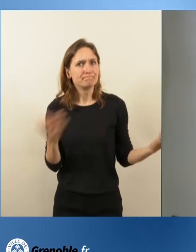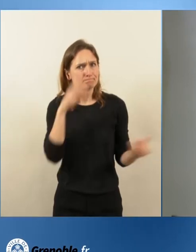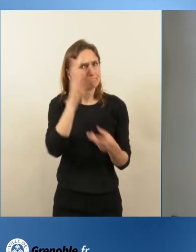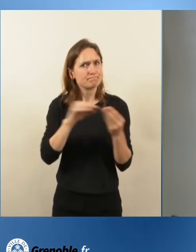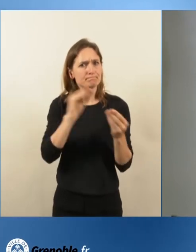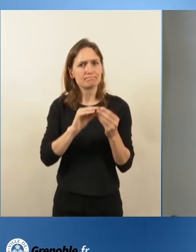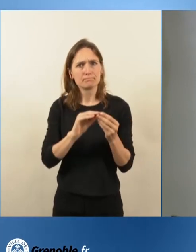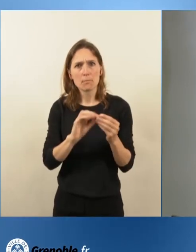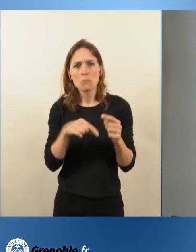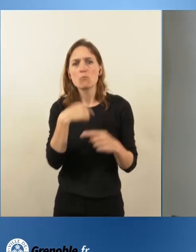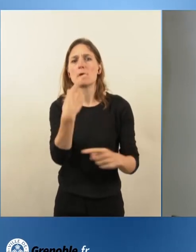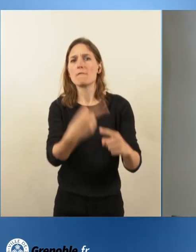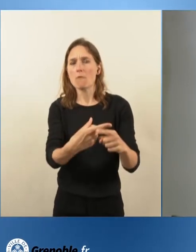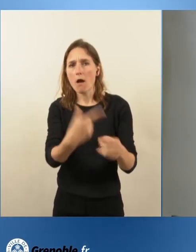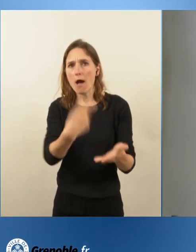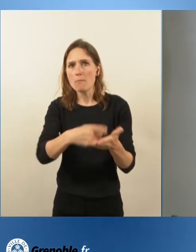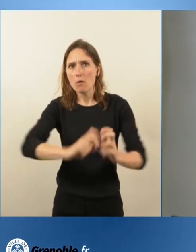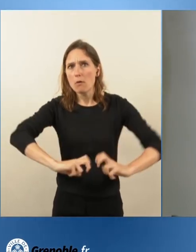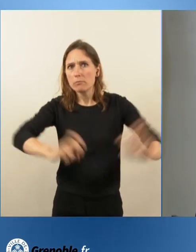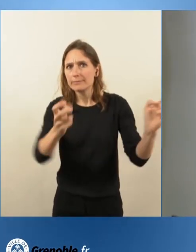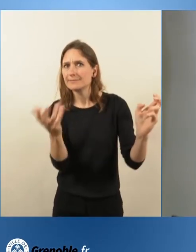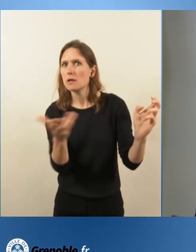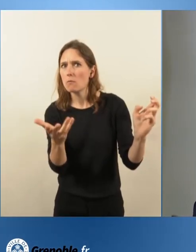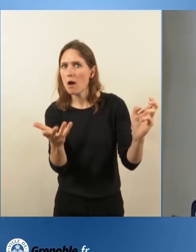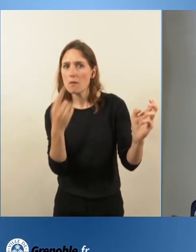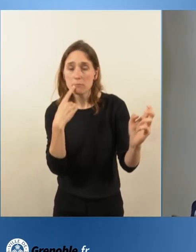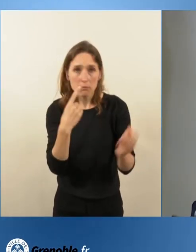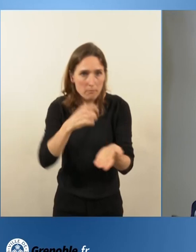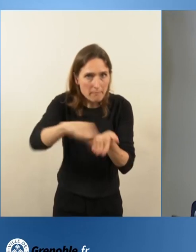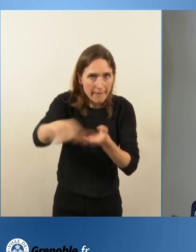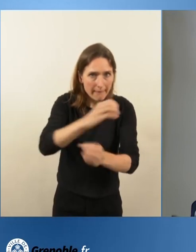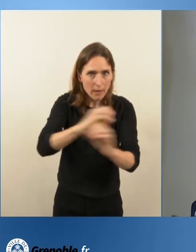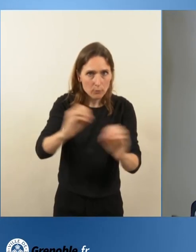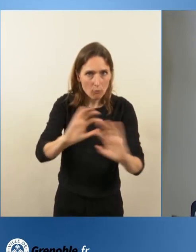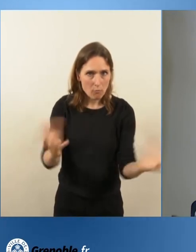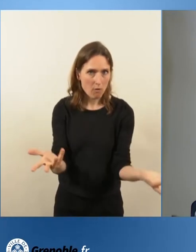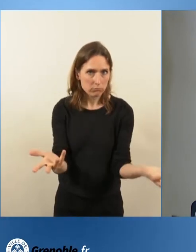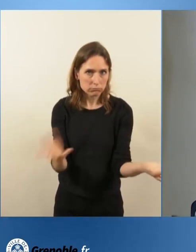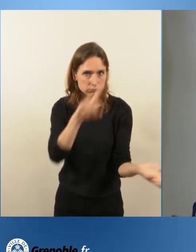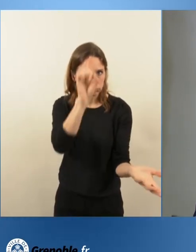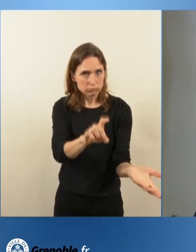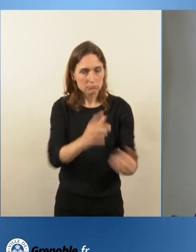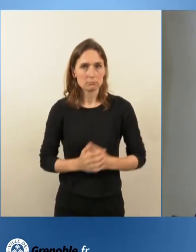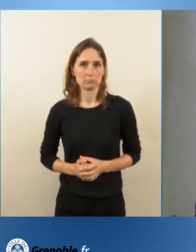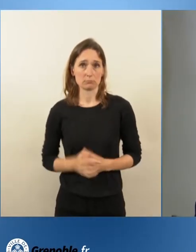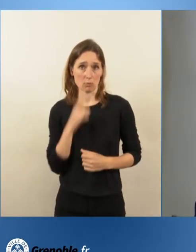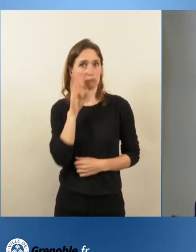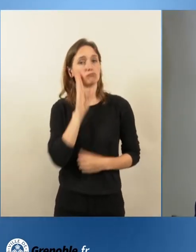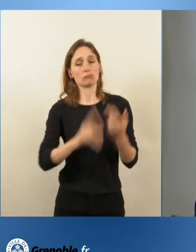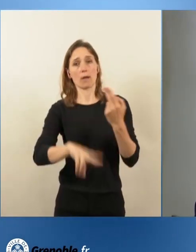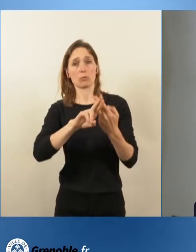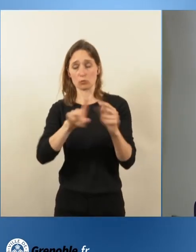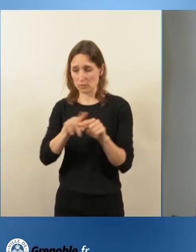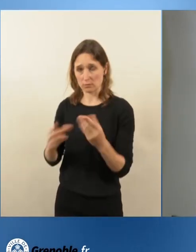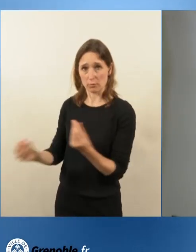augmentation d'impôt que vous allez nous sortir pour payer cette gratuité et j'aimerais qu'on réponde au grenoblois